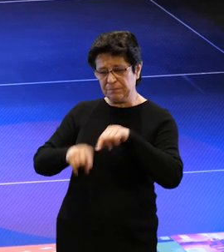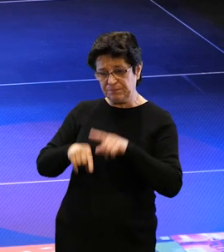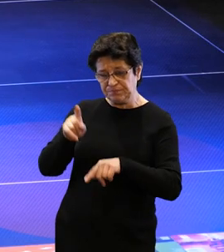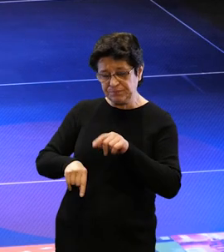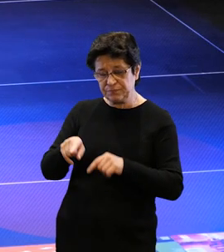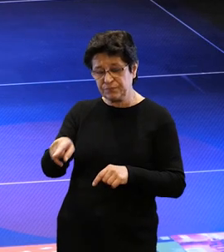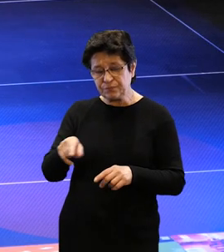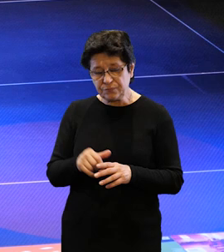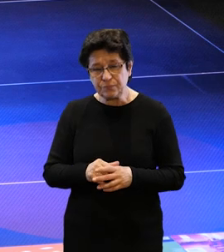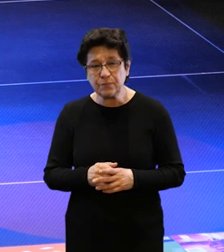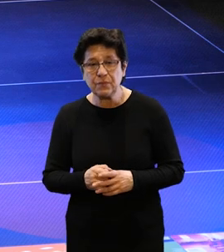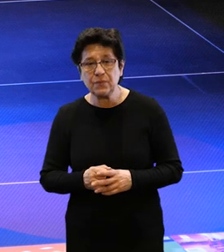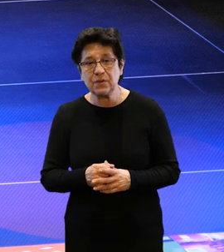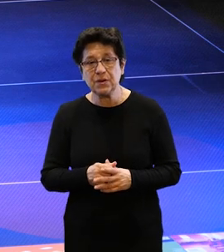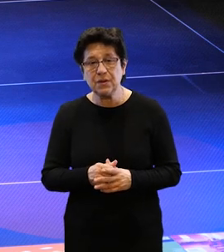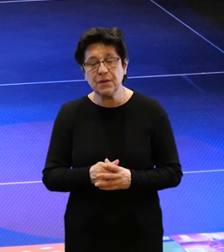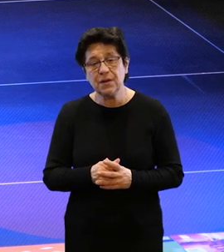telefonicznej jako